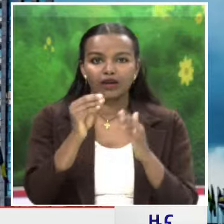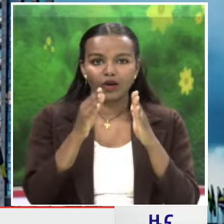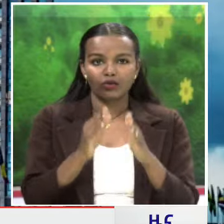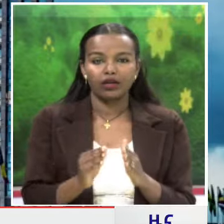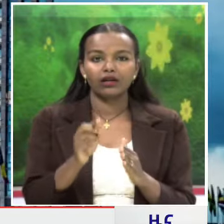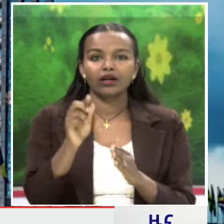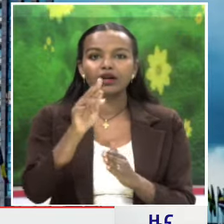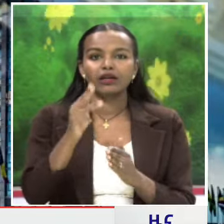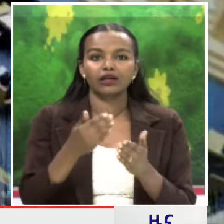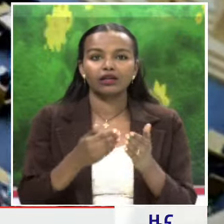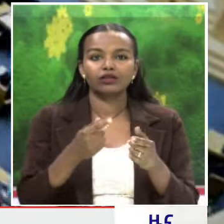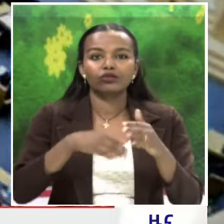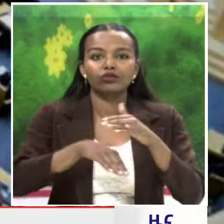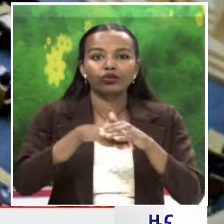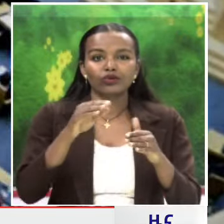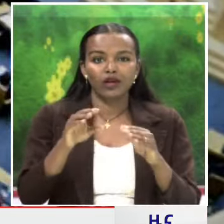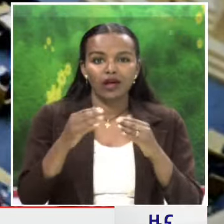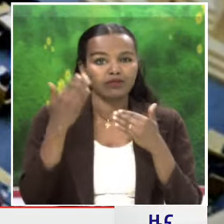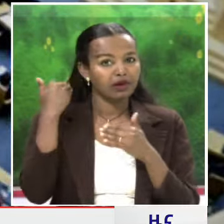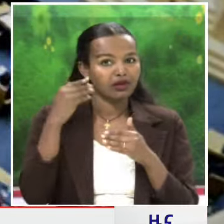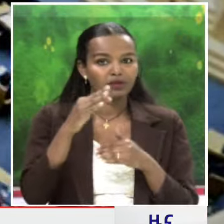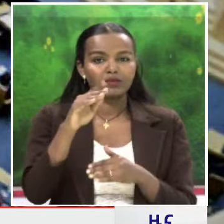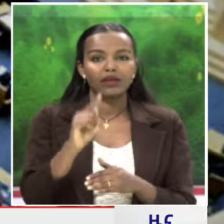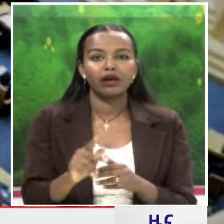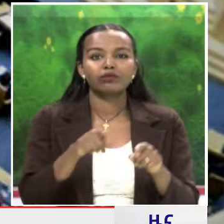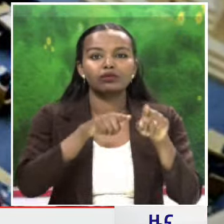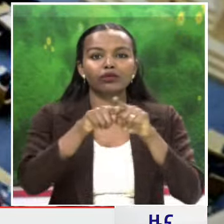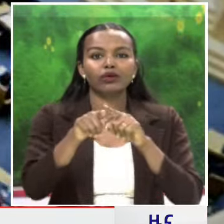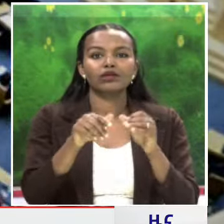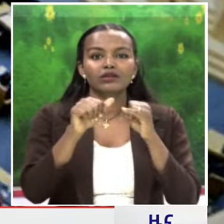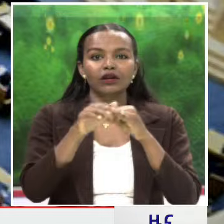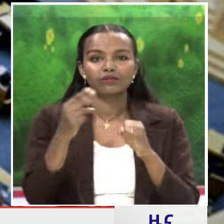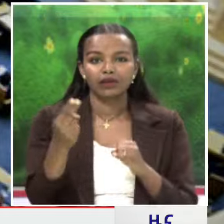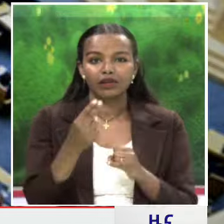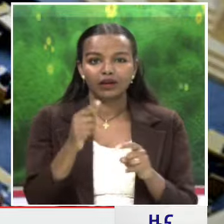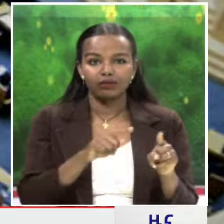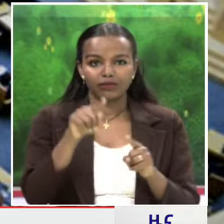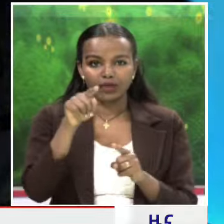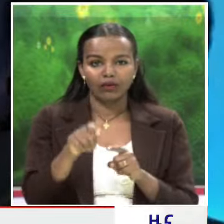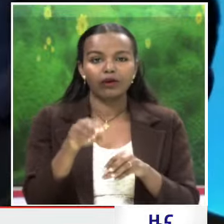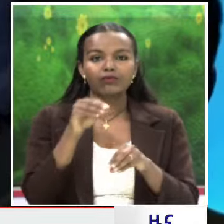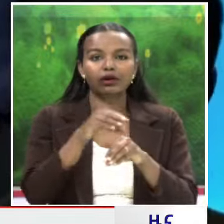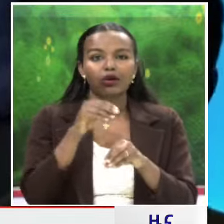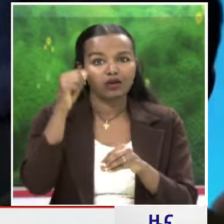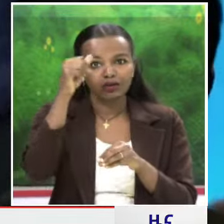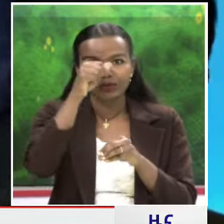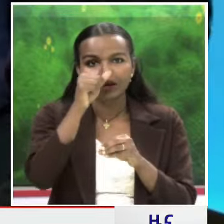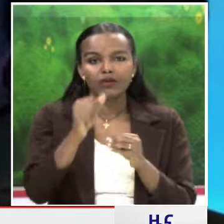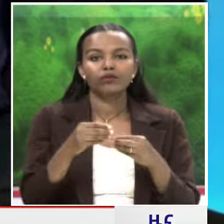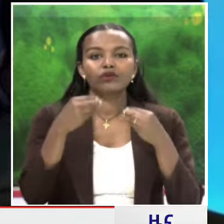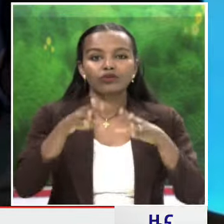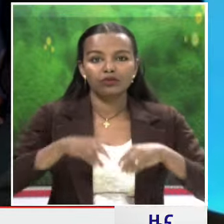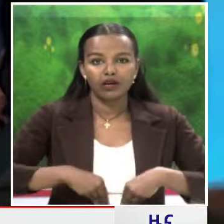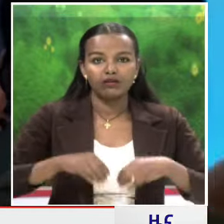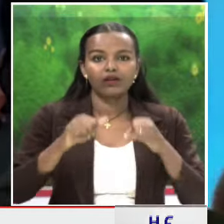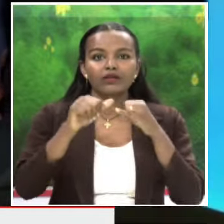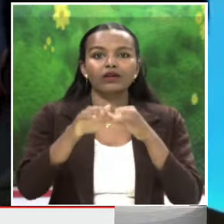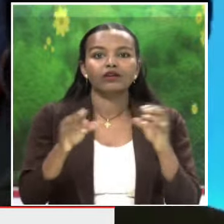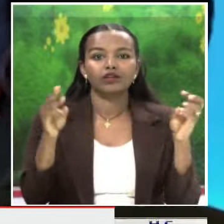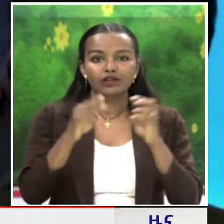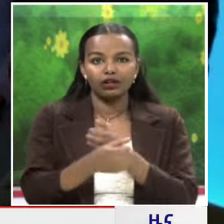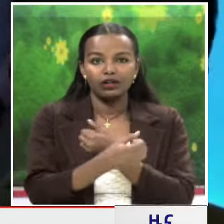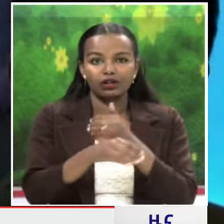ከቅኝ ግዛት ቀንበር እንዲላቀቁ የነበራትን ሚናም በዲፕሎማሲው መስክ መጠቀም እንደሚገባ መክረዋል። ኢትዮጵያም በሰጥቶ መቀበል መርህ ከችግር